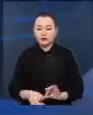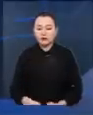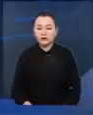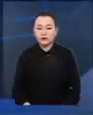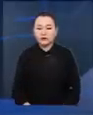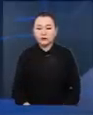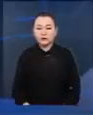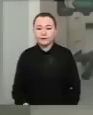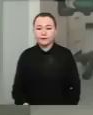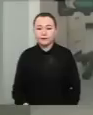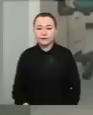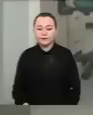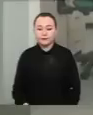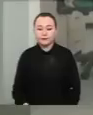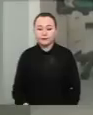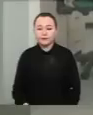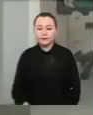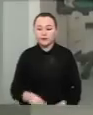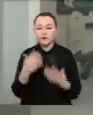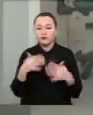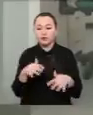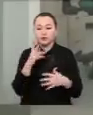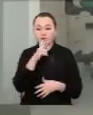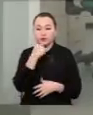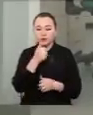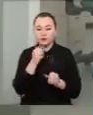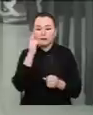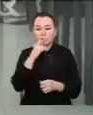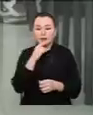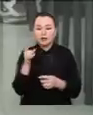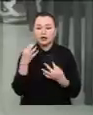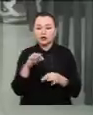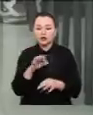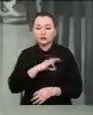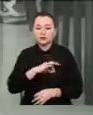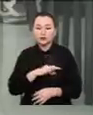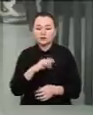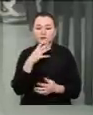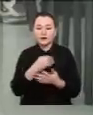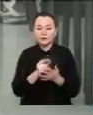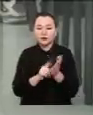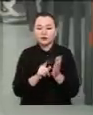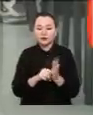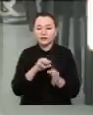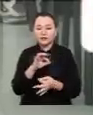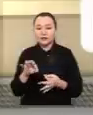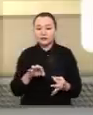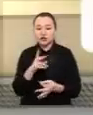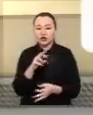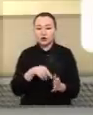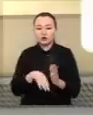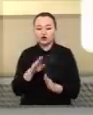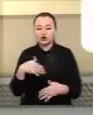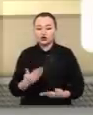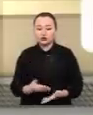Динара Нургалиева. Вот уже два года, как казахстанцам разрешили использовать свои пенсионные излишки для